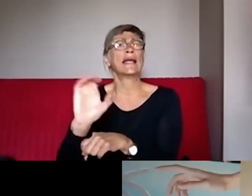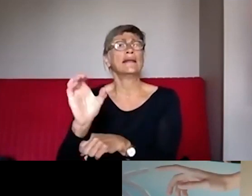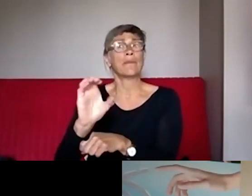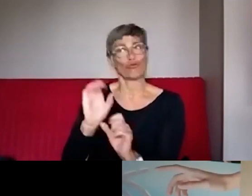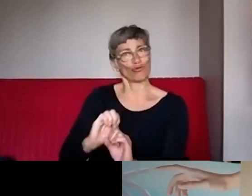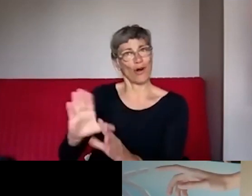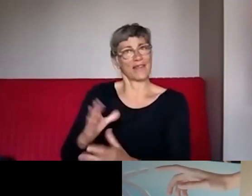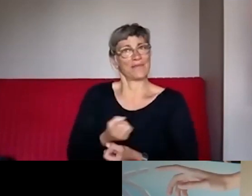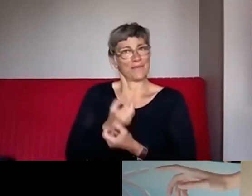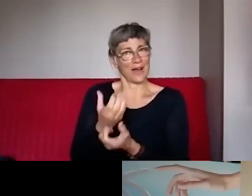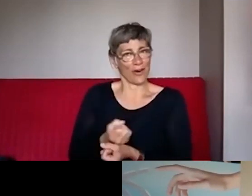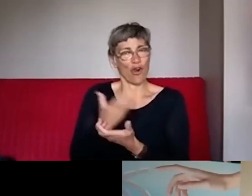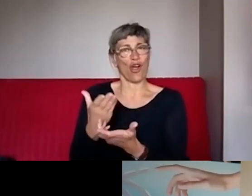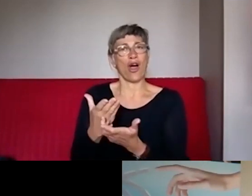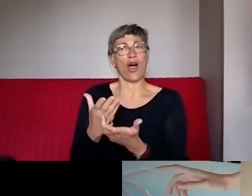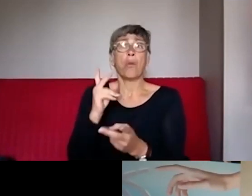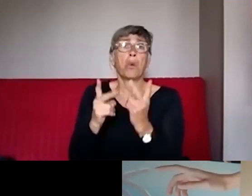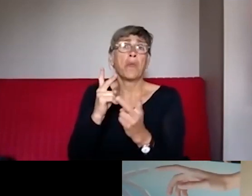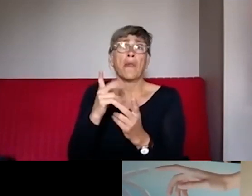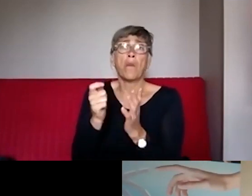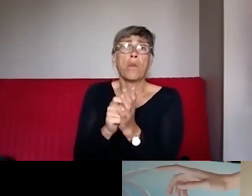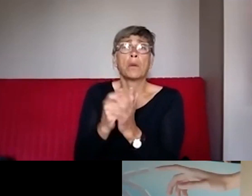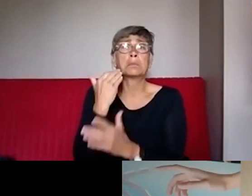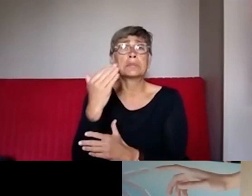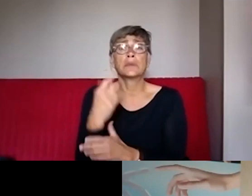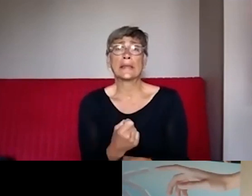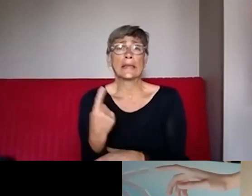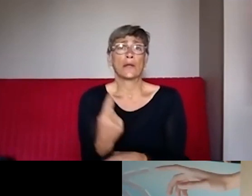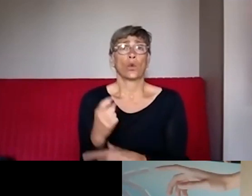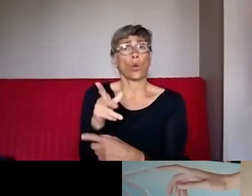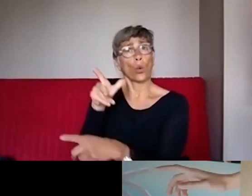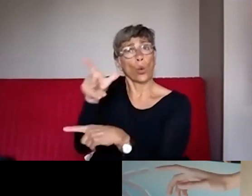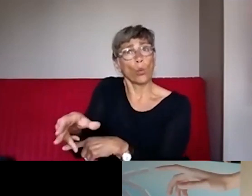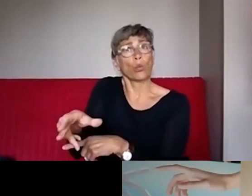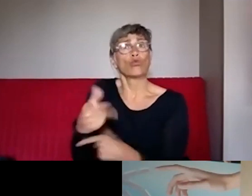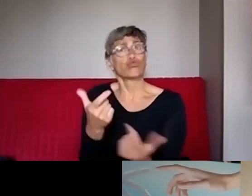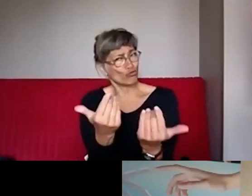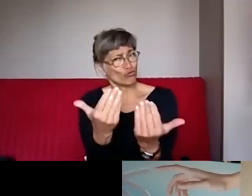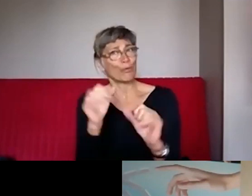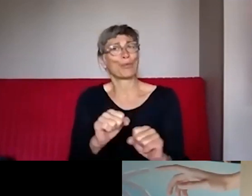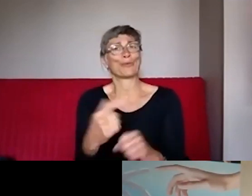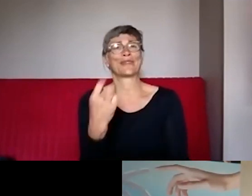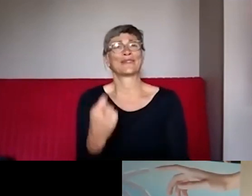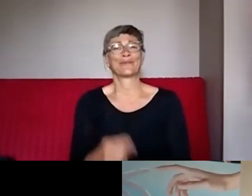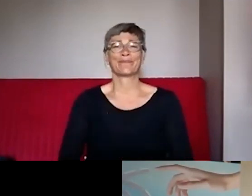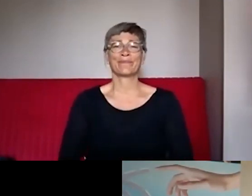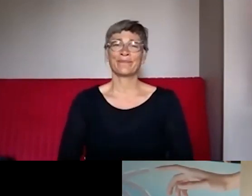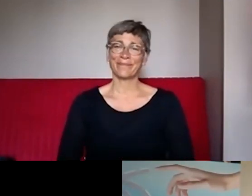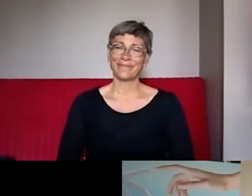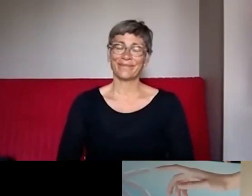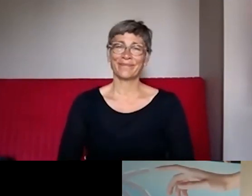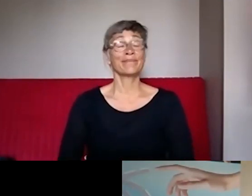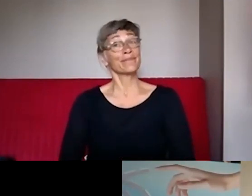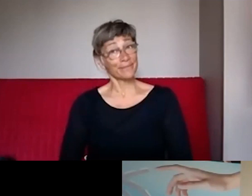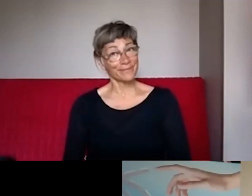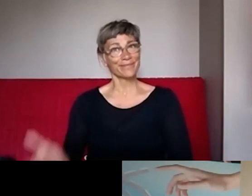la parole et je te couperai peut-être la parole si nous avons des questions. N'hésitez pas à nous les poser. Bonjour. Donc, moi,